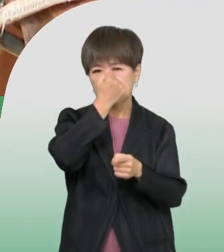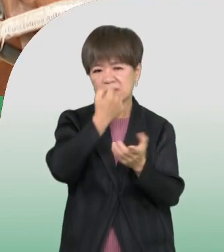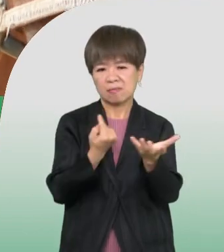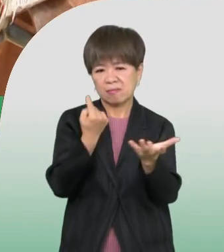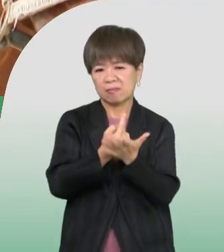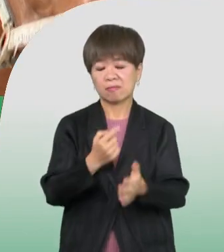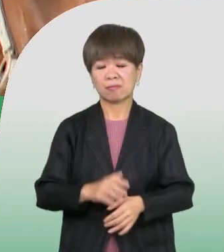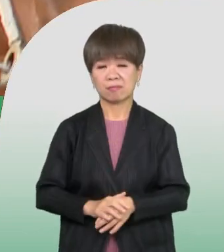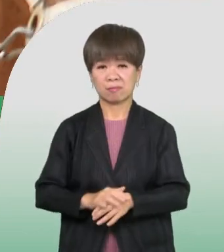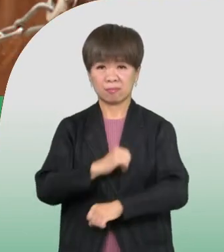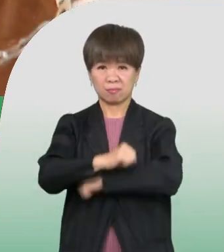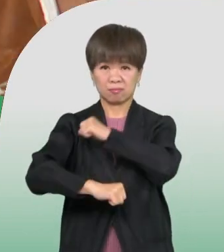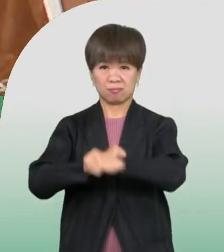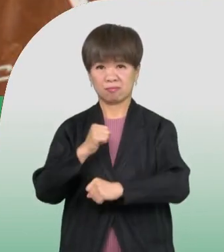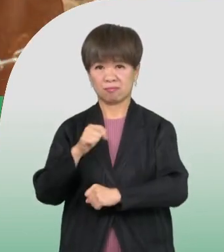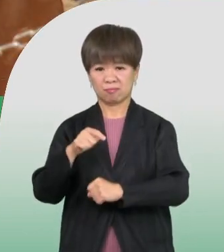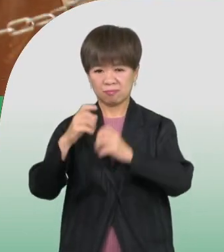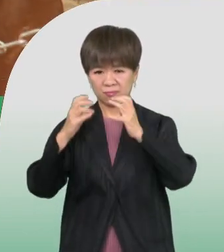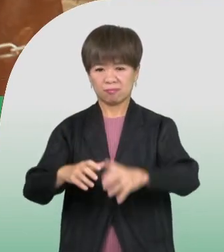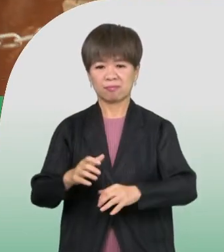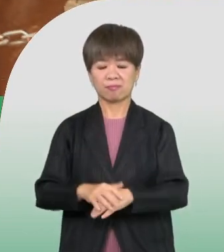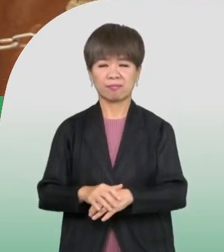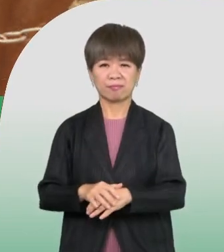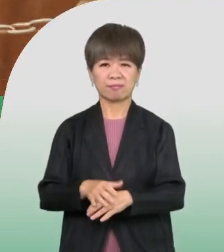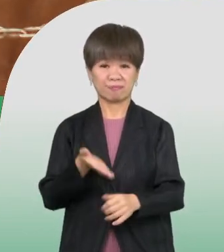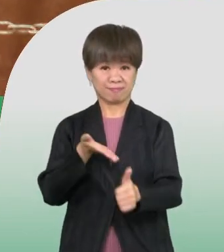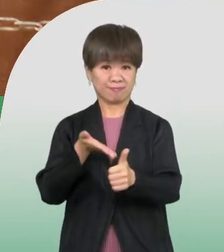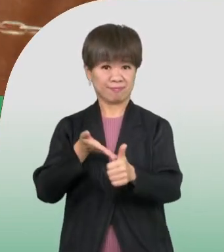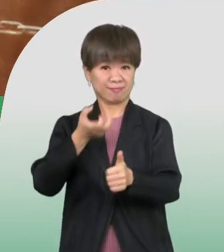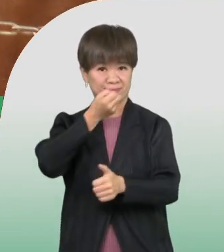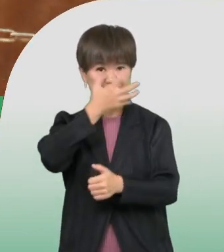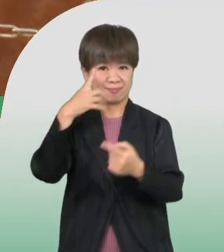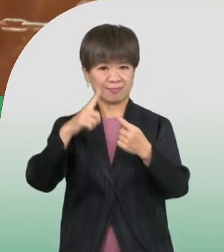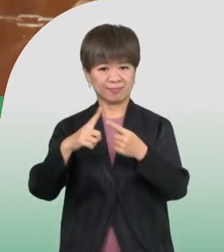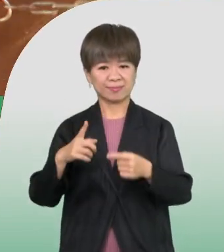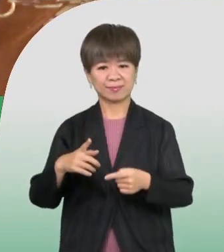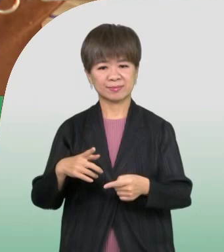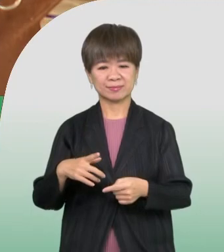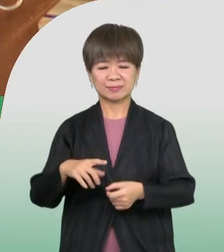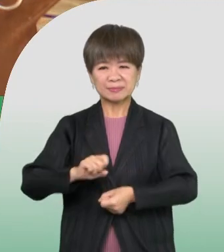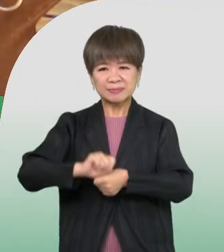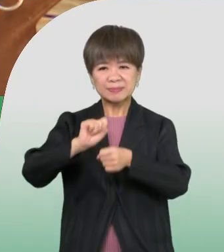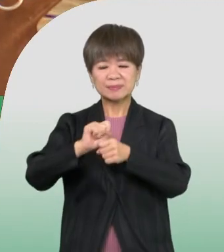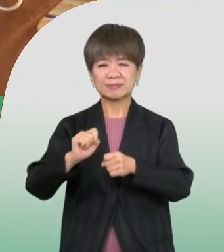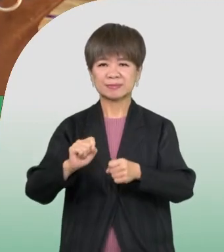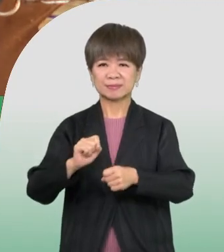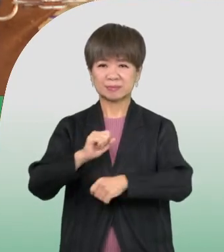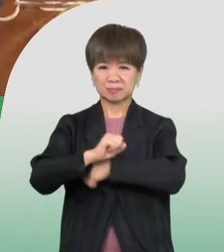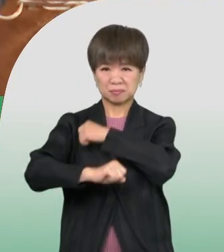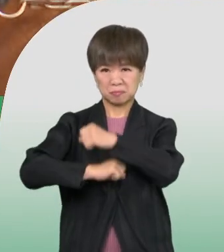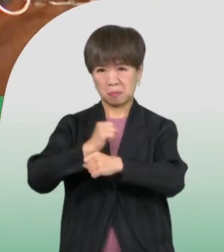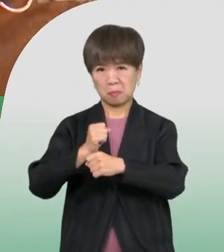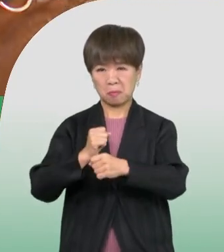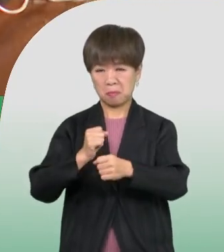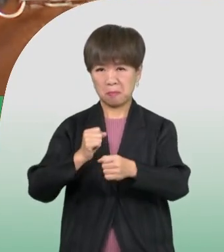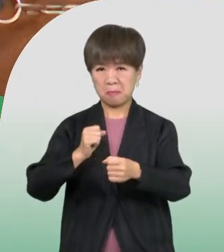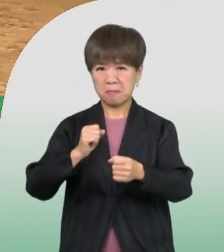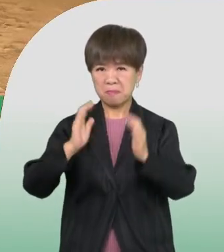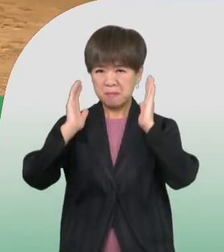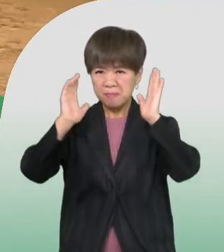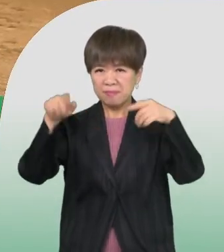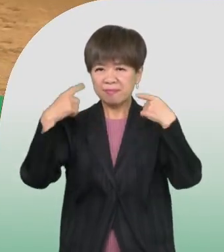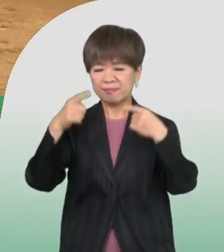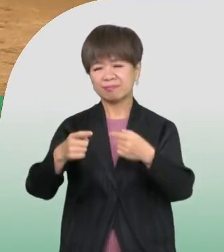解潘立亚从活动哈，就增不是青少年就增加哦珍藏的诶活